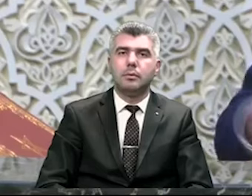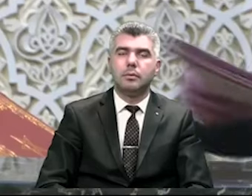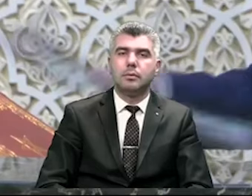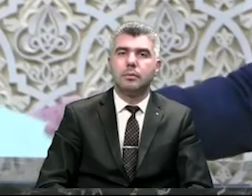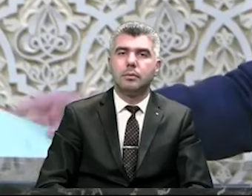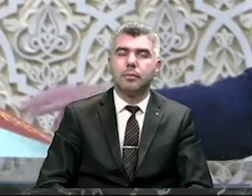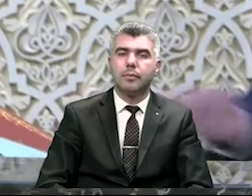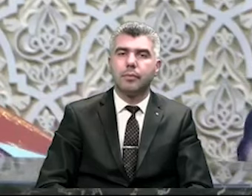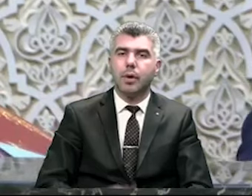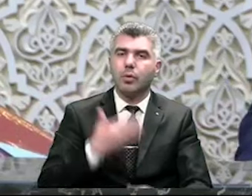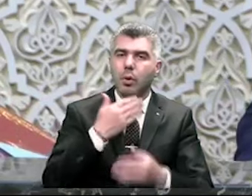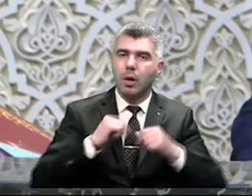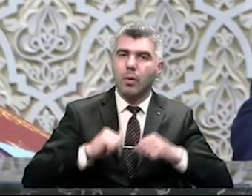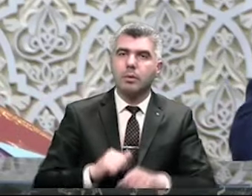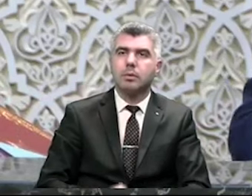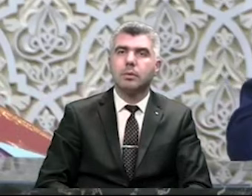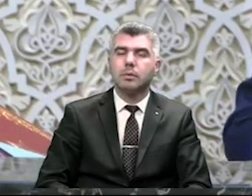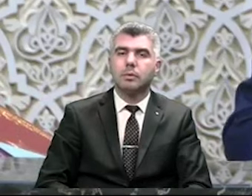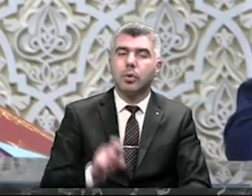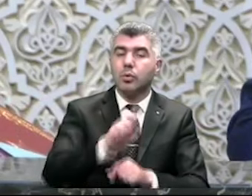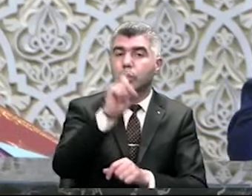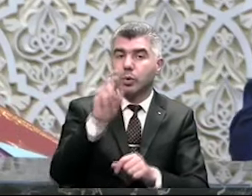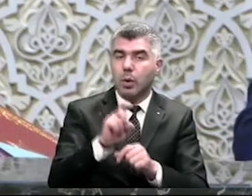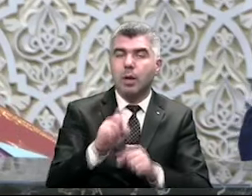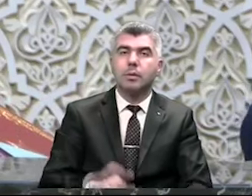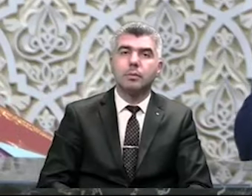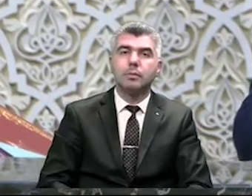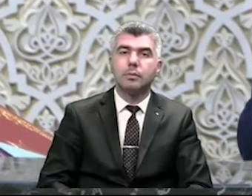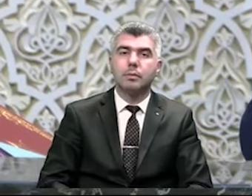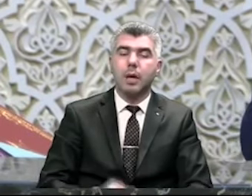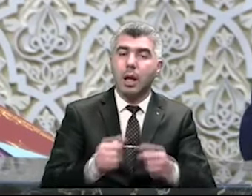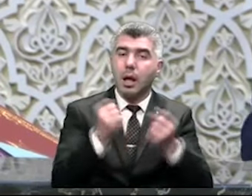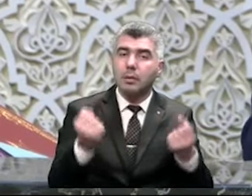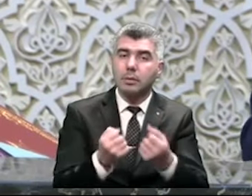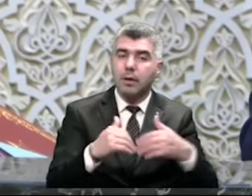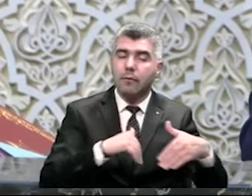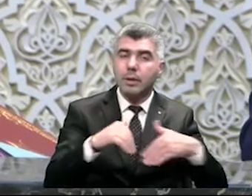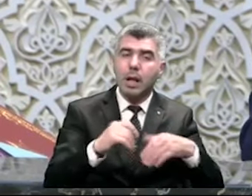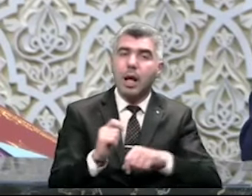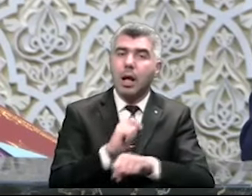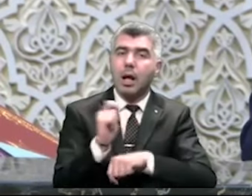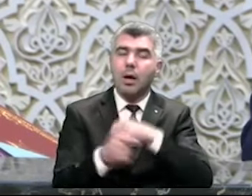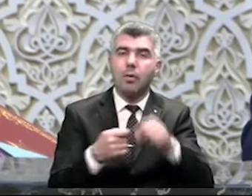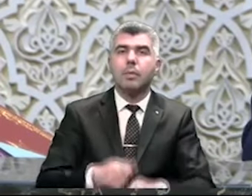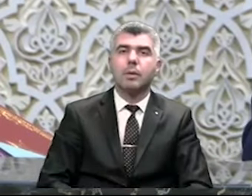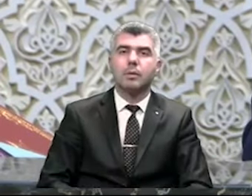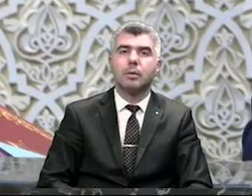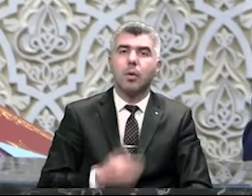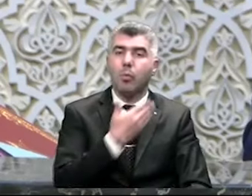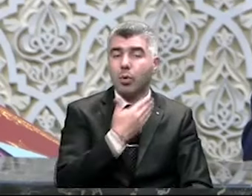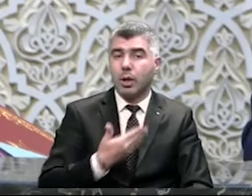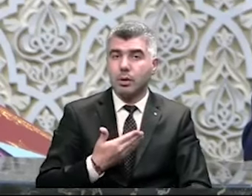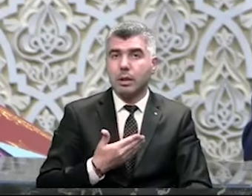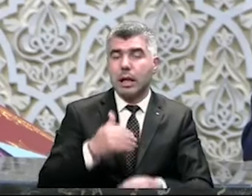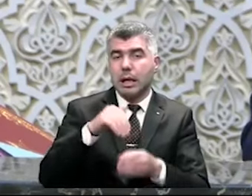شكرا السيد الوزير المحترم نمر الى السؤال الموالي موضوعه تاهيل الطرق القرويه الكلمه لاحد الساده المستشارين فريق الاصاله